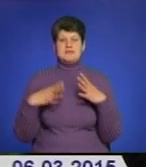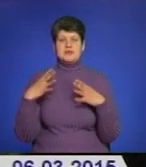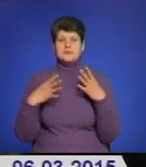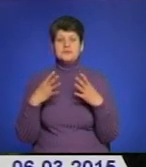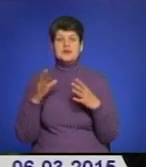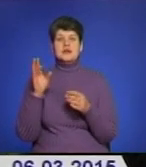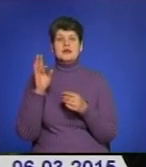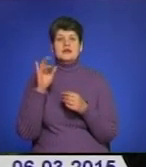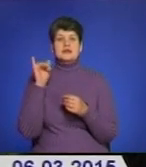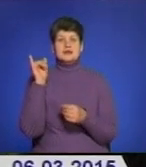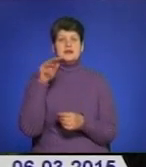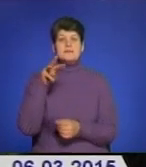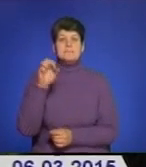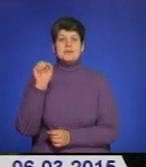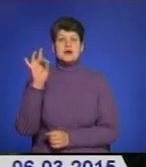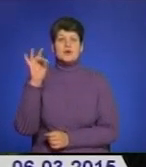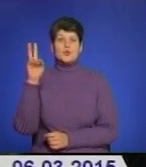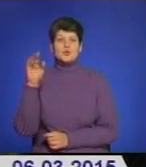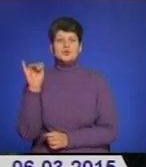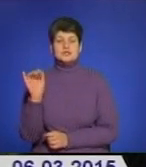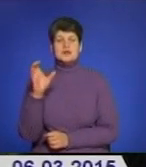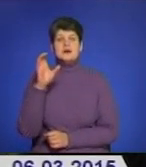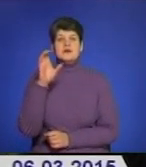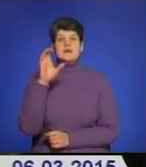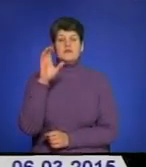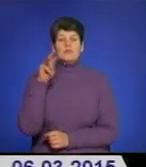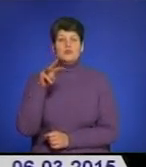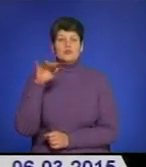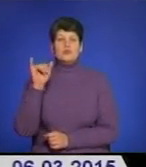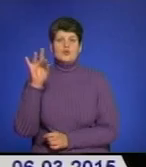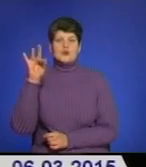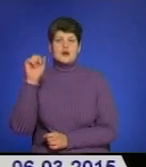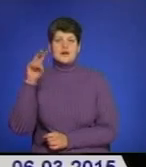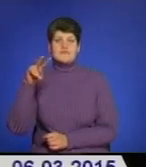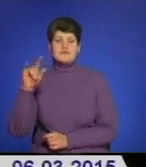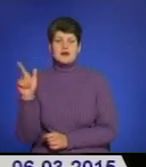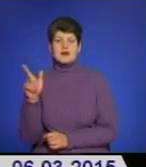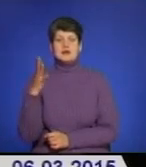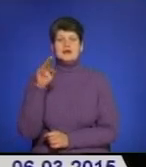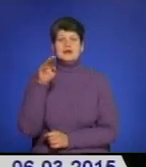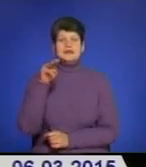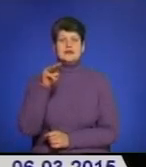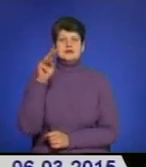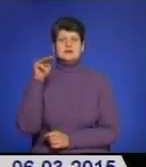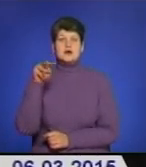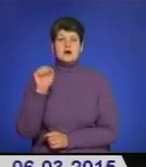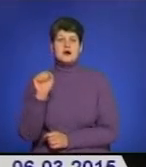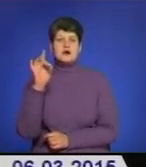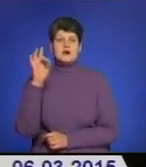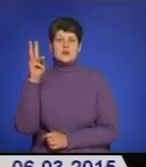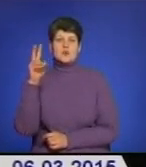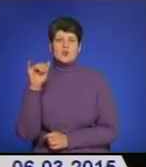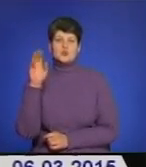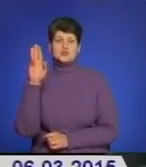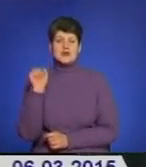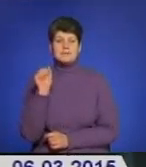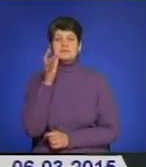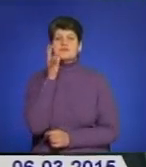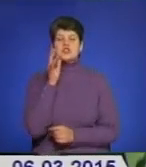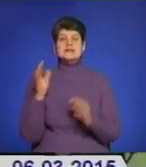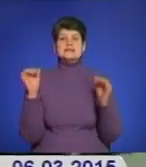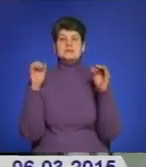з біатлону Ірина Маркушина, сноубордист Віталій Муравель та тренер з панкратіону Тарас Аркуша. Під час зібрання також